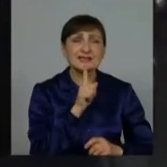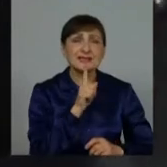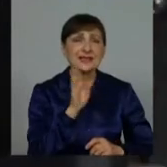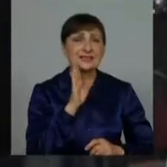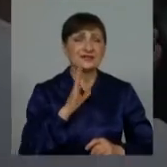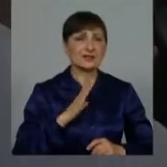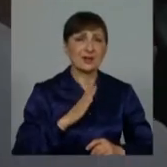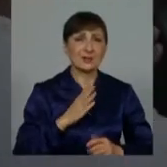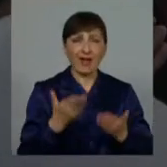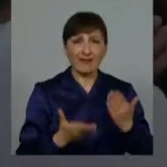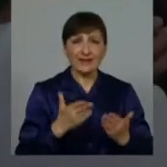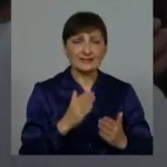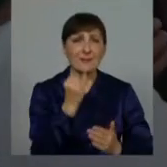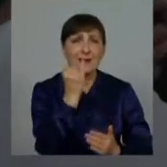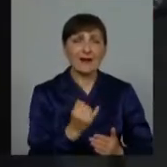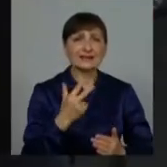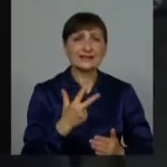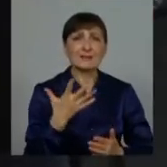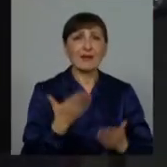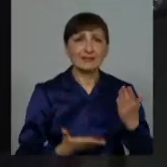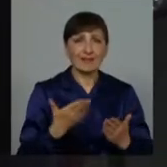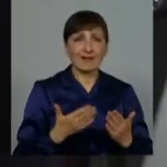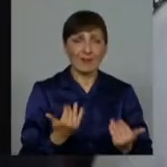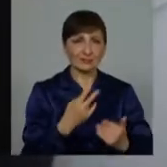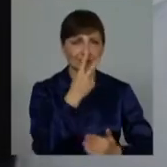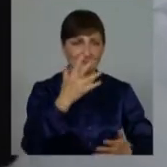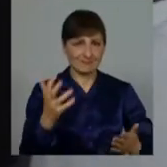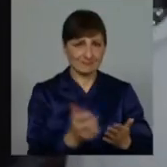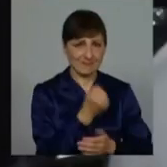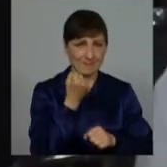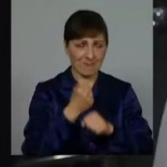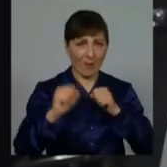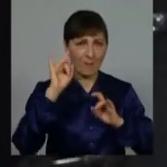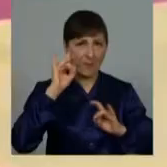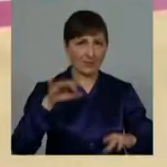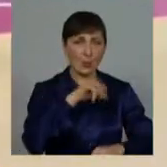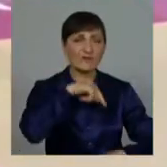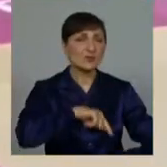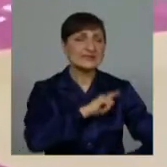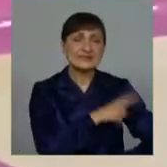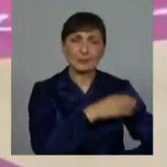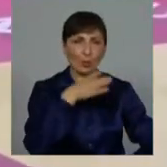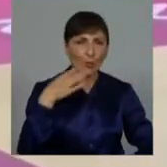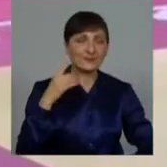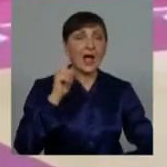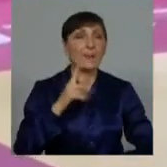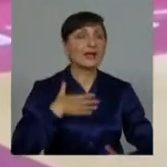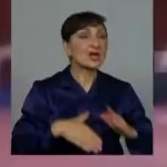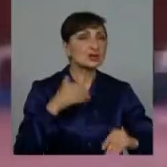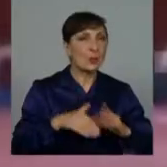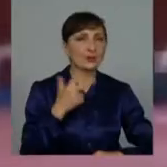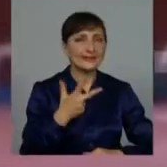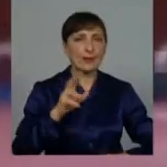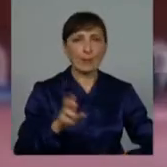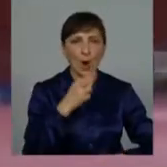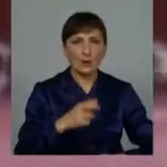она была. Я навесила 35 килограмм. Для меня тоже вот откровение, что вот в ней столько этой силы. Пока в копилке нашей сборной 3 бронзы.